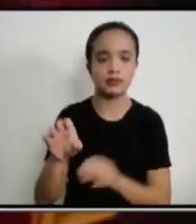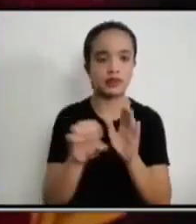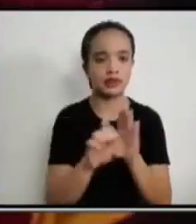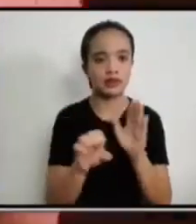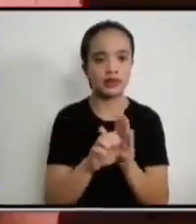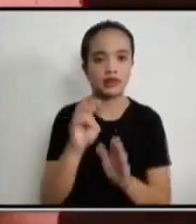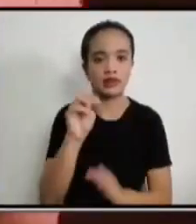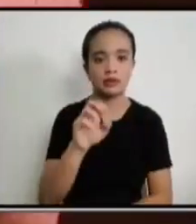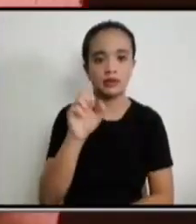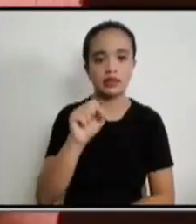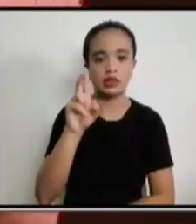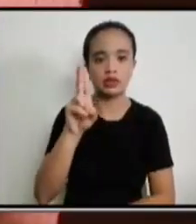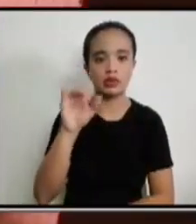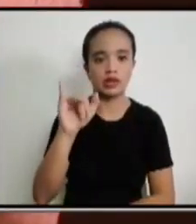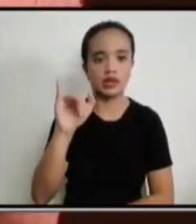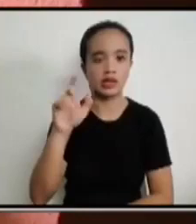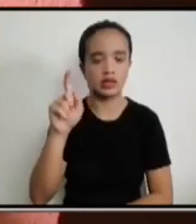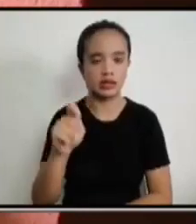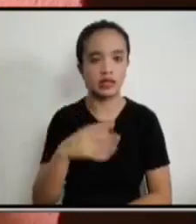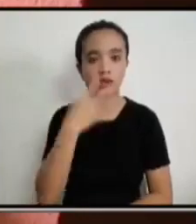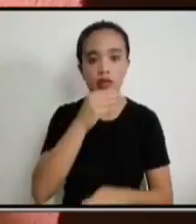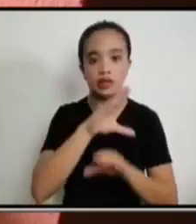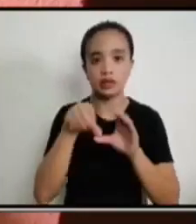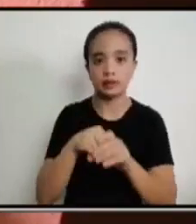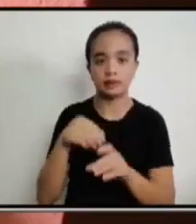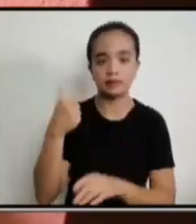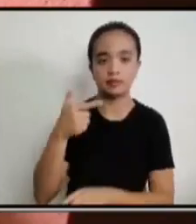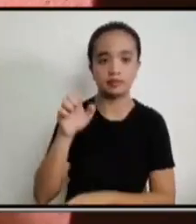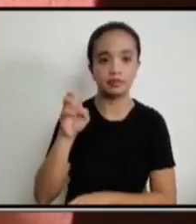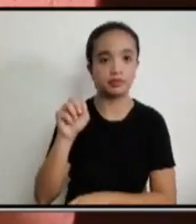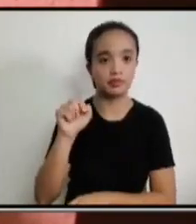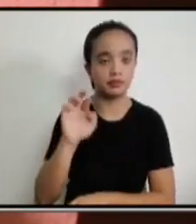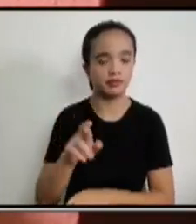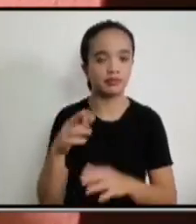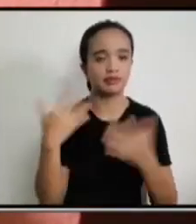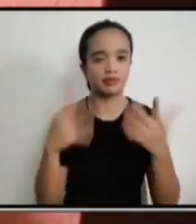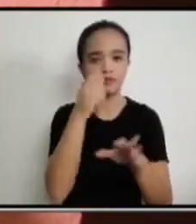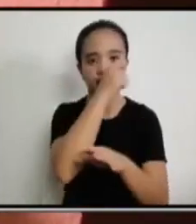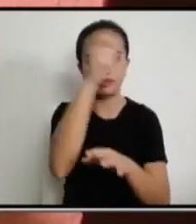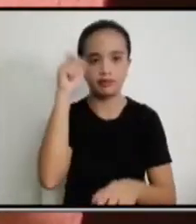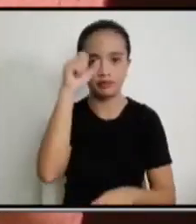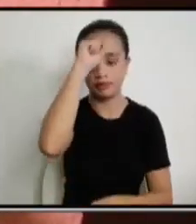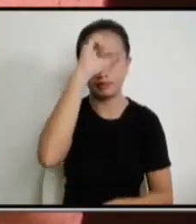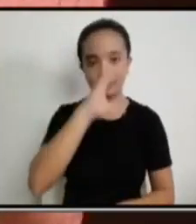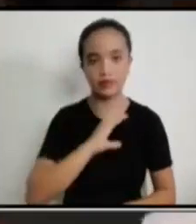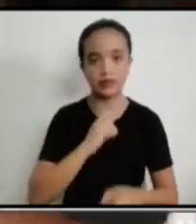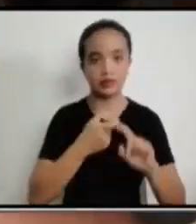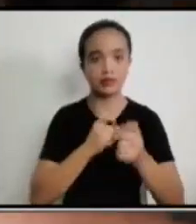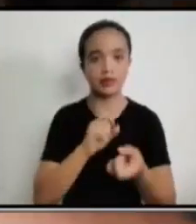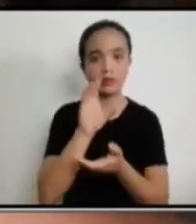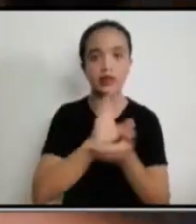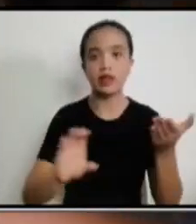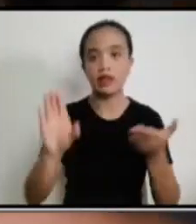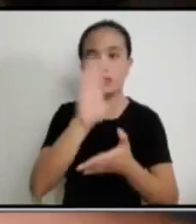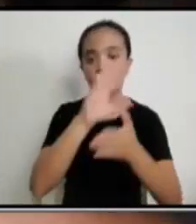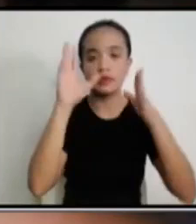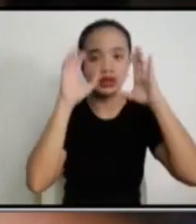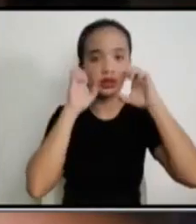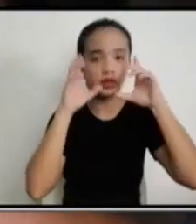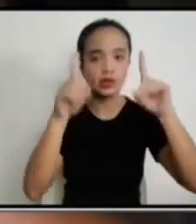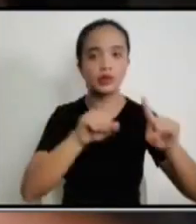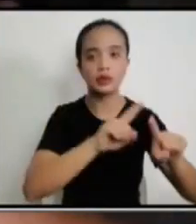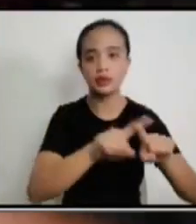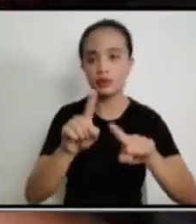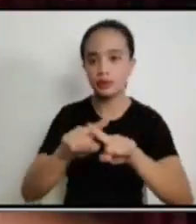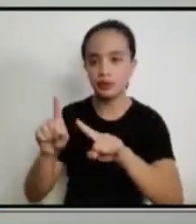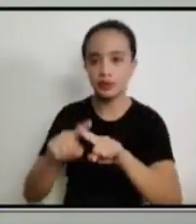MSU-IIT. Isa na rito si Jermar Campos na nagtapos bilang summa cum laude mula sa College of Education. Iba't ibang racket din ang